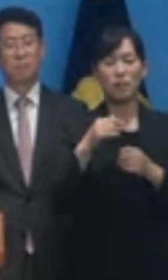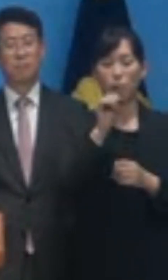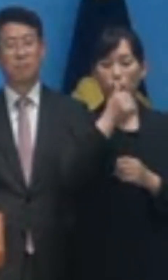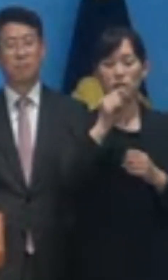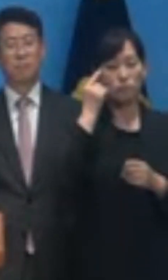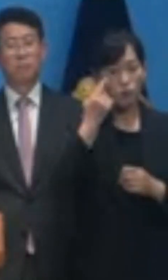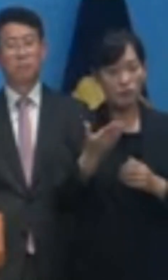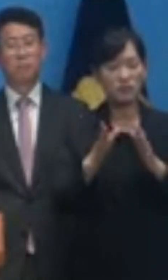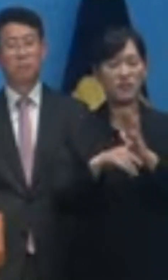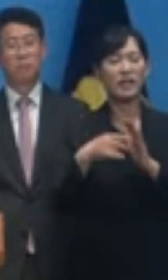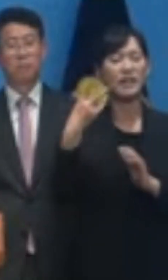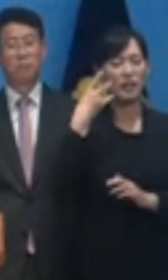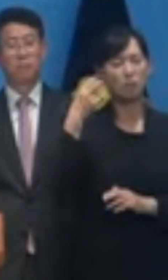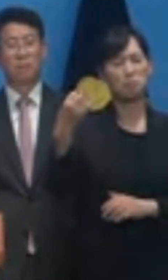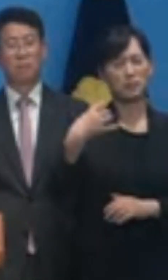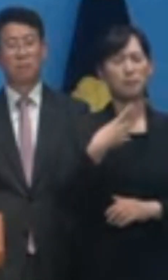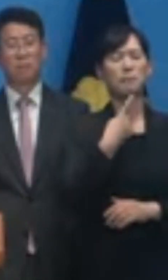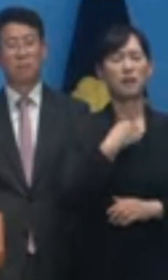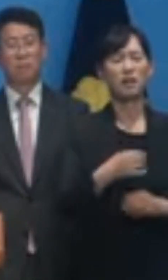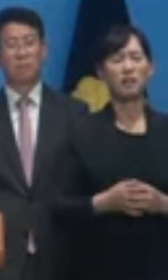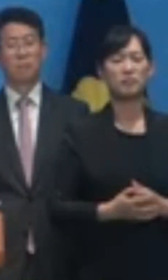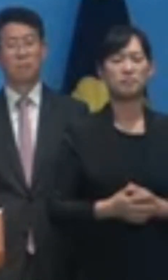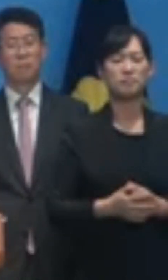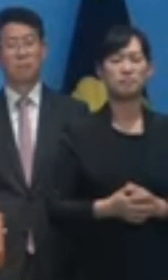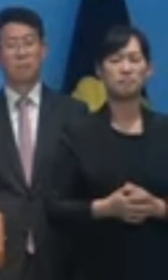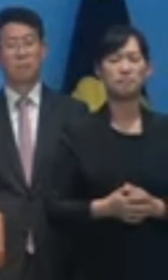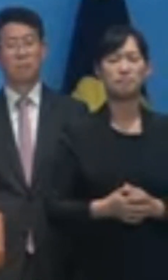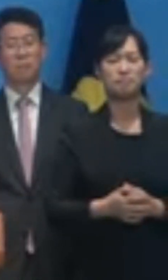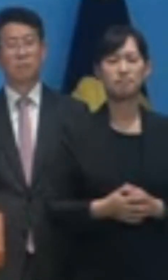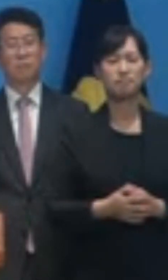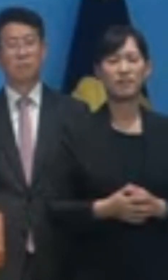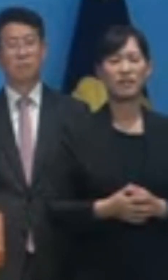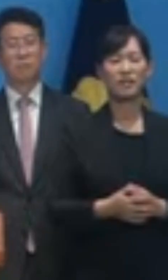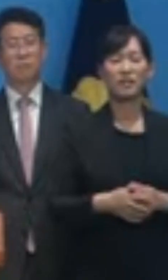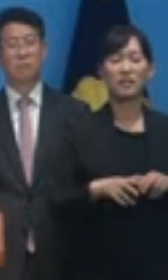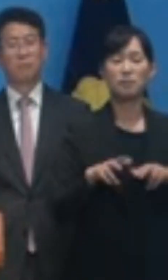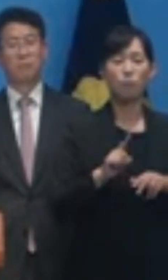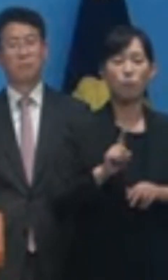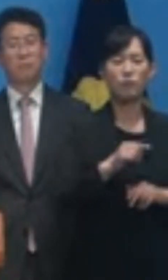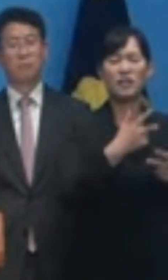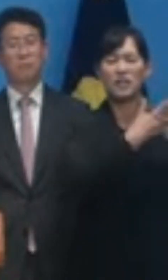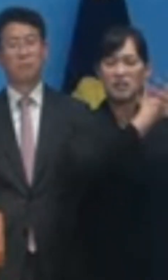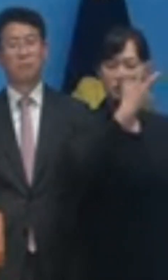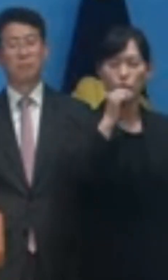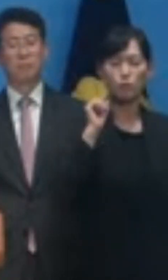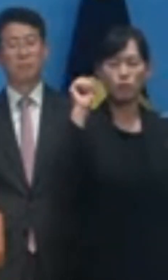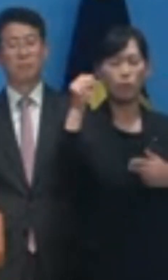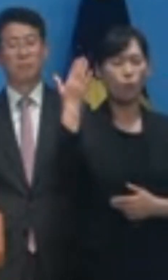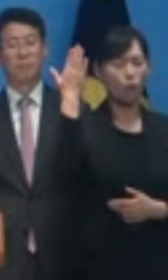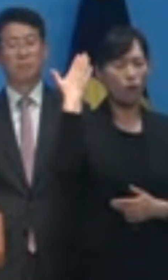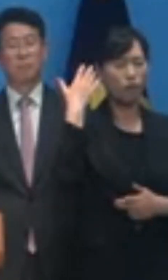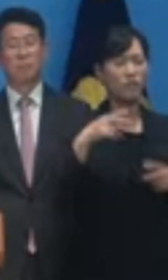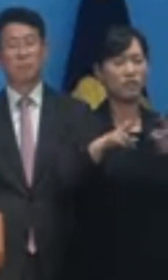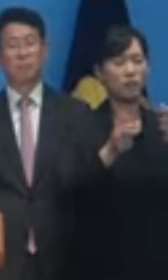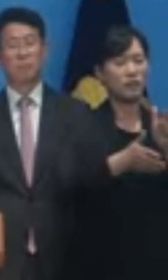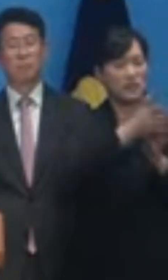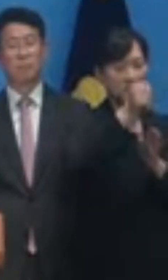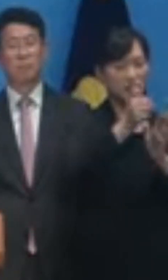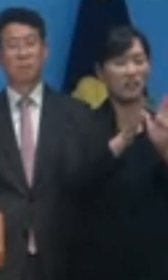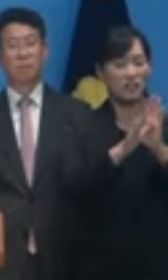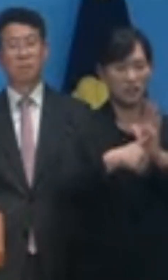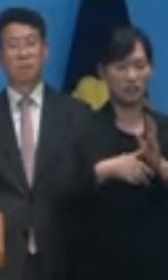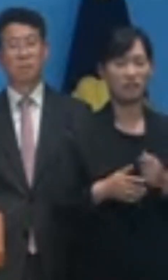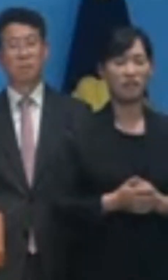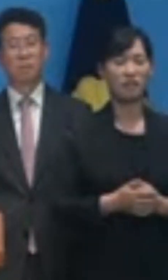변호사의 질문에 예라고 대답했습니다. 즉 이재명 후보는 과거 성남시장으로 재직하던